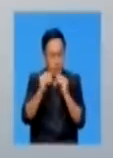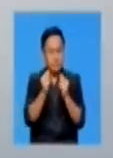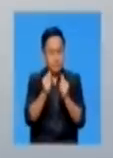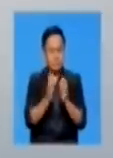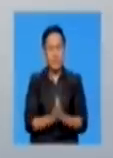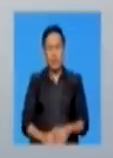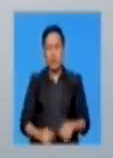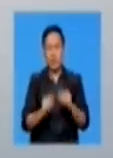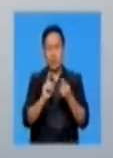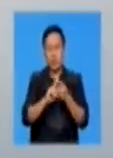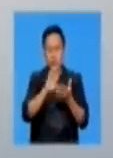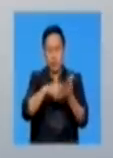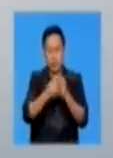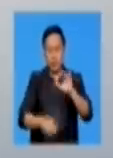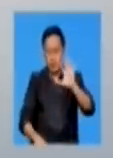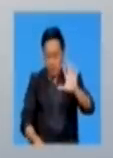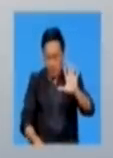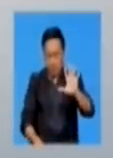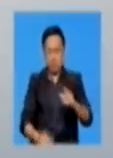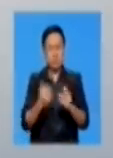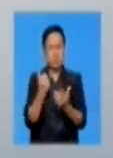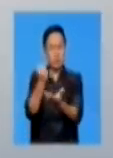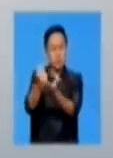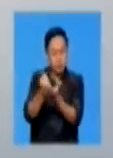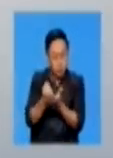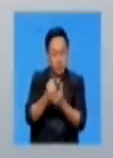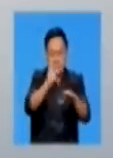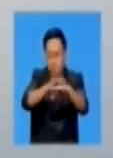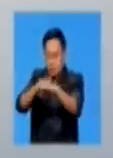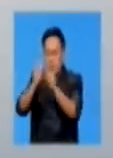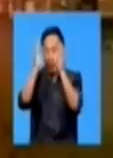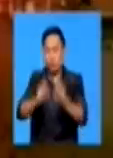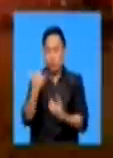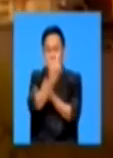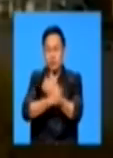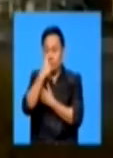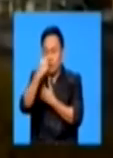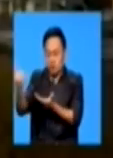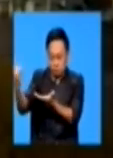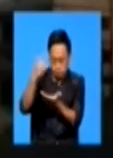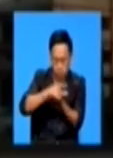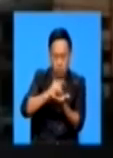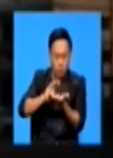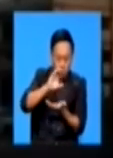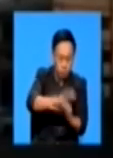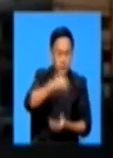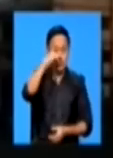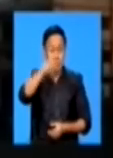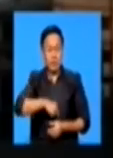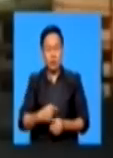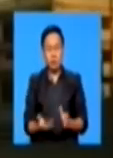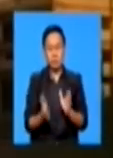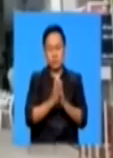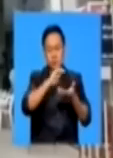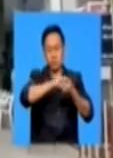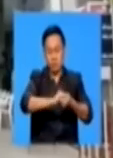ญชวนนักลงทุนต่างชาติให้มาลงทุนในไทยรวมทั้งส่งเสริมการลงทุนในลักษณะไทยบวกกลุ่มประเทศอาเซียนก็เหมือนไทยบวกหนึ่งไปประเทศโน้นประเทศนี้ห